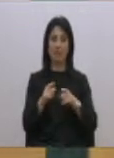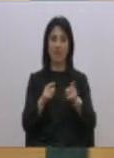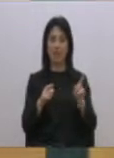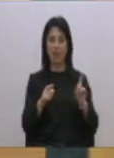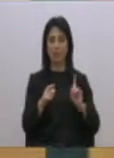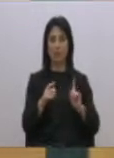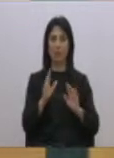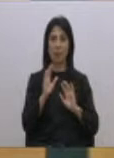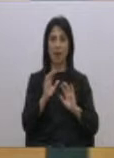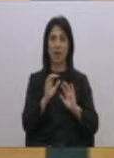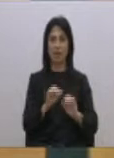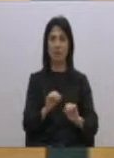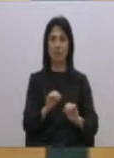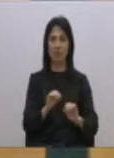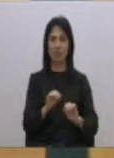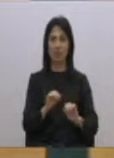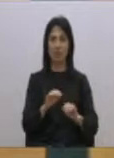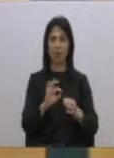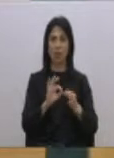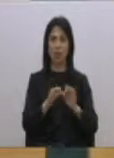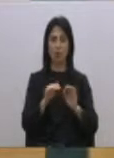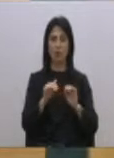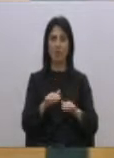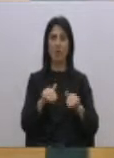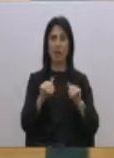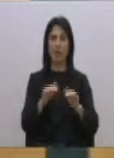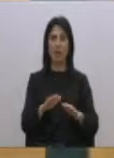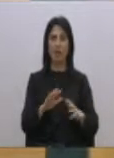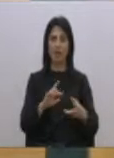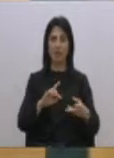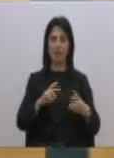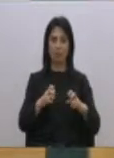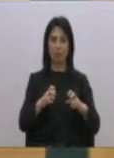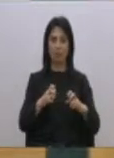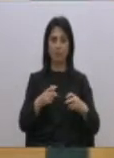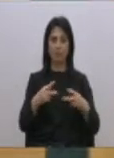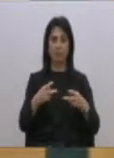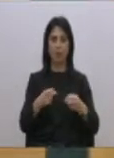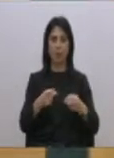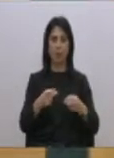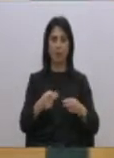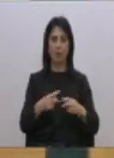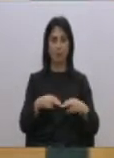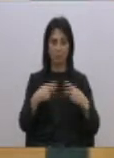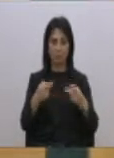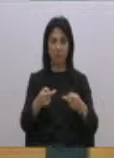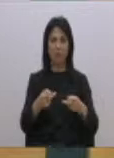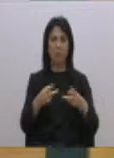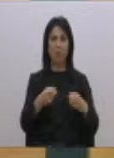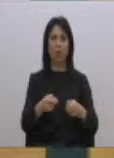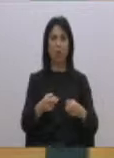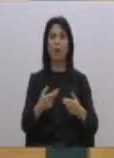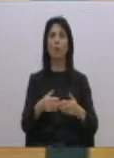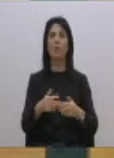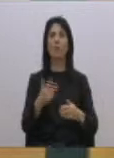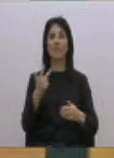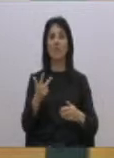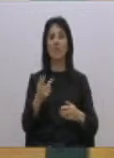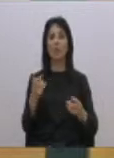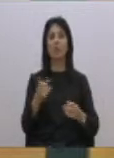მიერ მხარდაჭერილ კონკრეტულ გადაწყვეტილებას, გადაწყვეტილება დაიბლოკოს. ეს კონვერტირება შემდეგნაირად, რომ 3